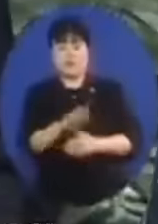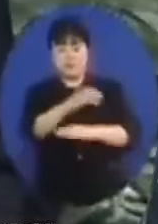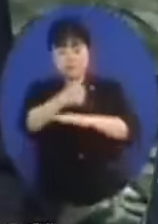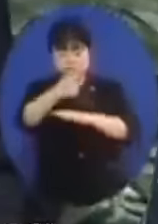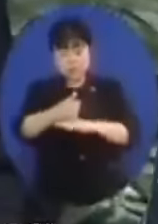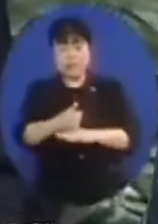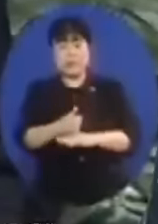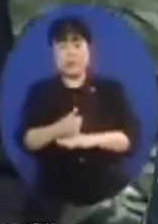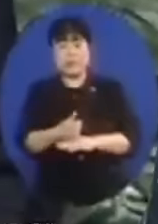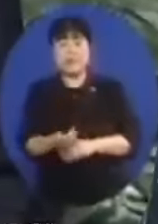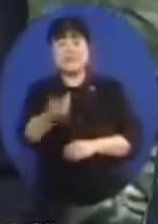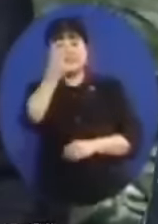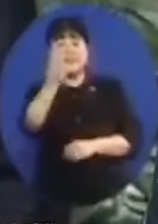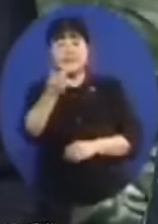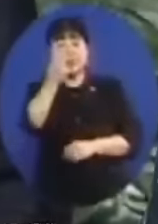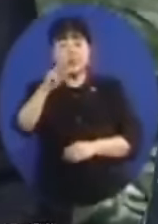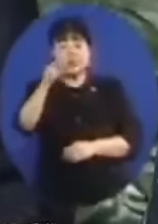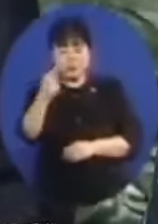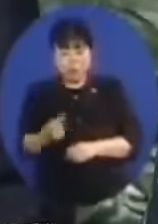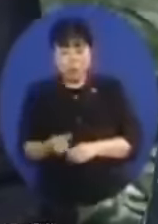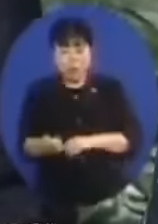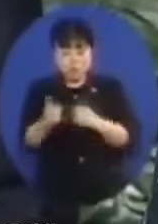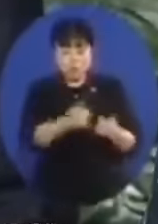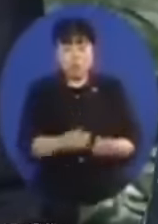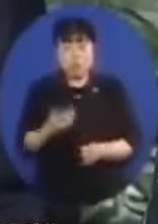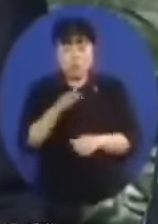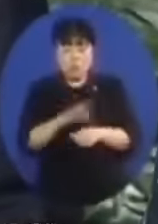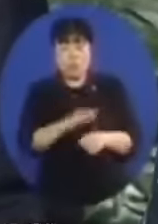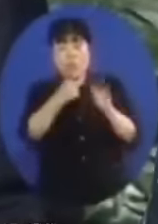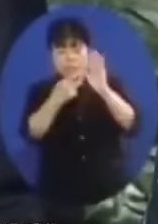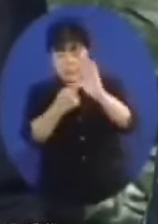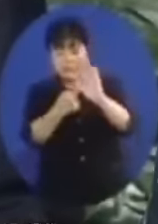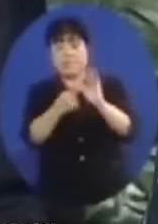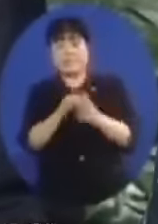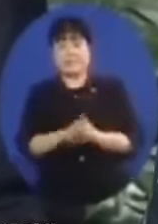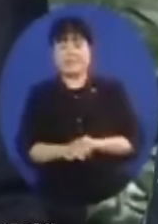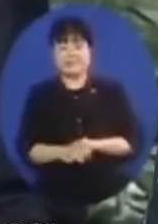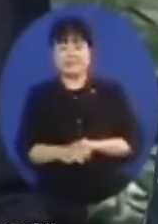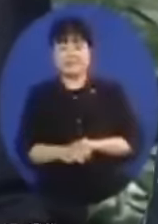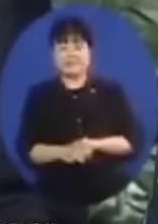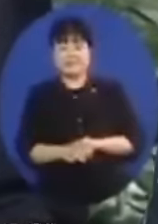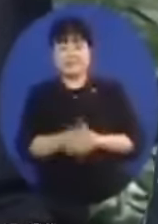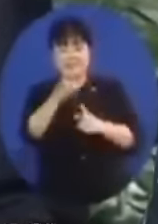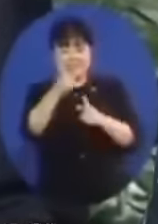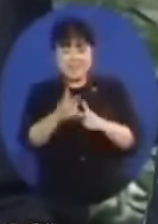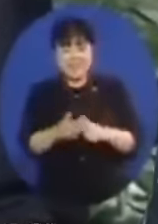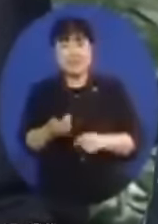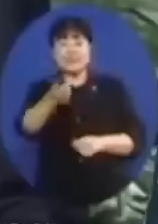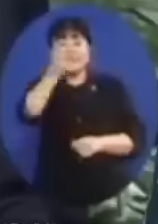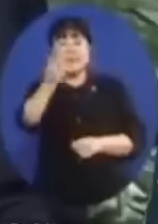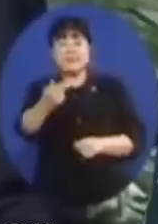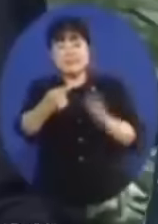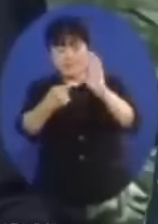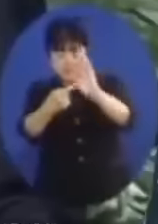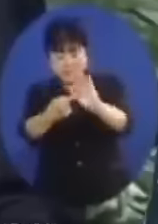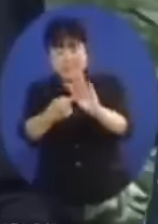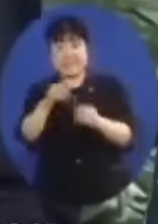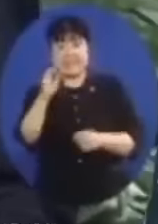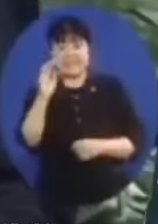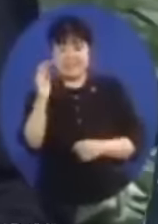그리스도의 생명도 우리 죽을 육체에 나타나게 하려 하십니다. 예수의 생명이 나타나야